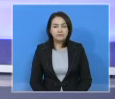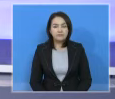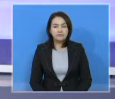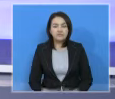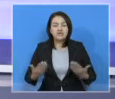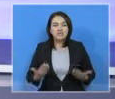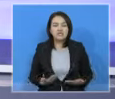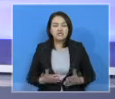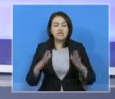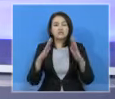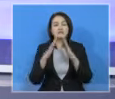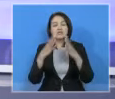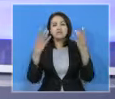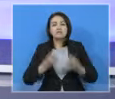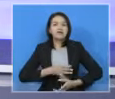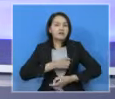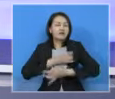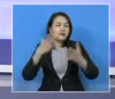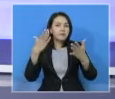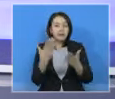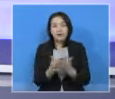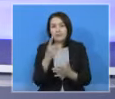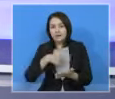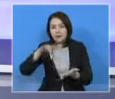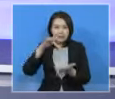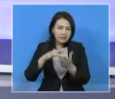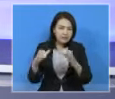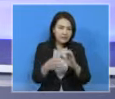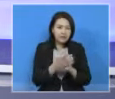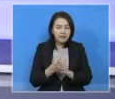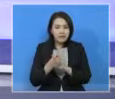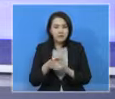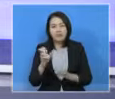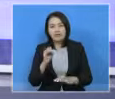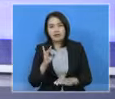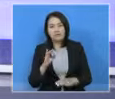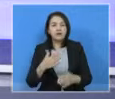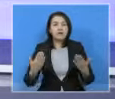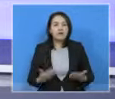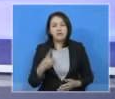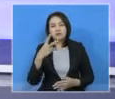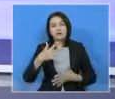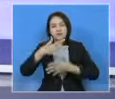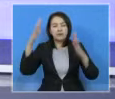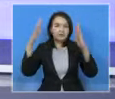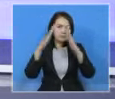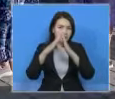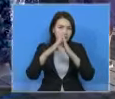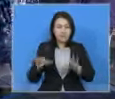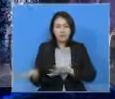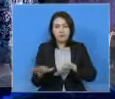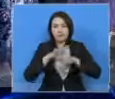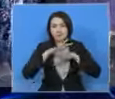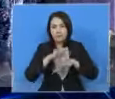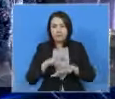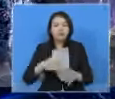жильцы отметили день двора праздник был организован одним из городских объединения собственников имущества для жителей двух многоэтажных домов мероприятий провели